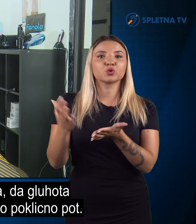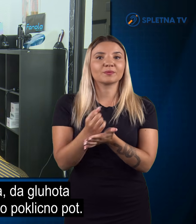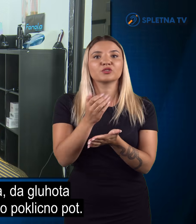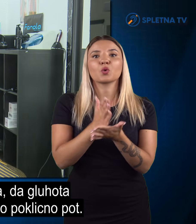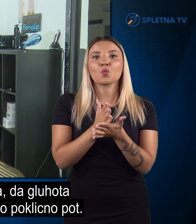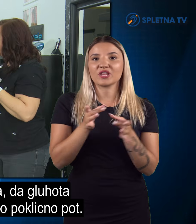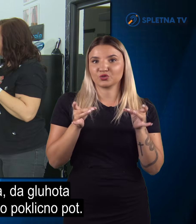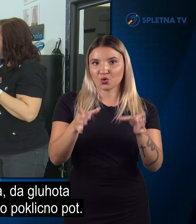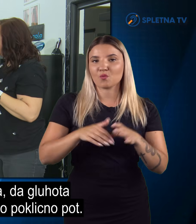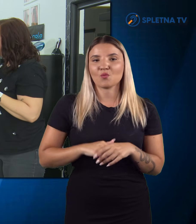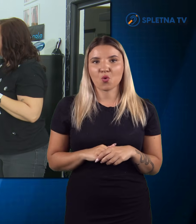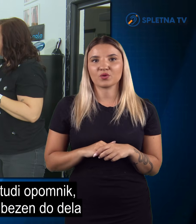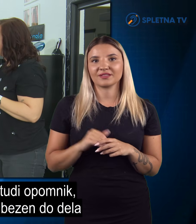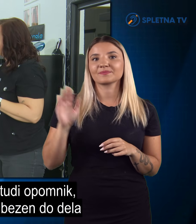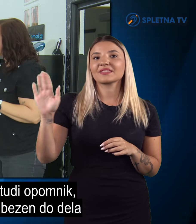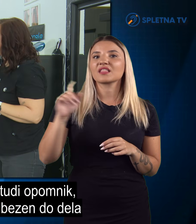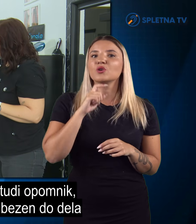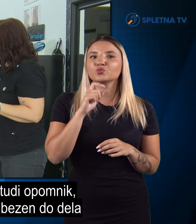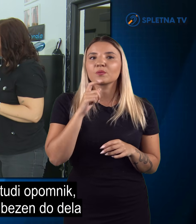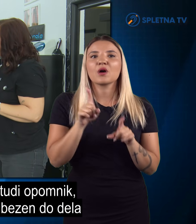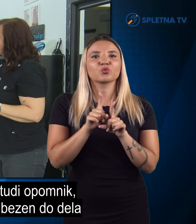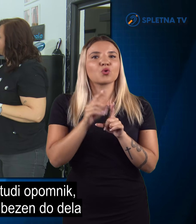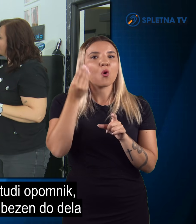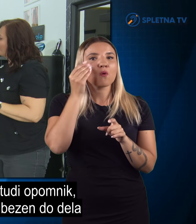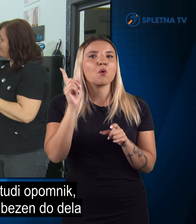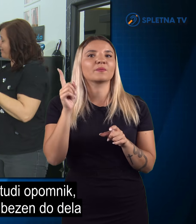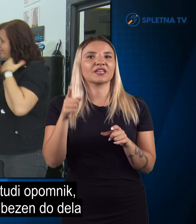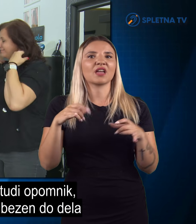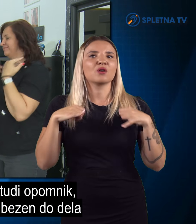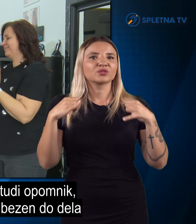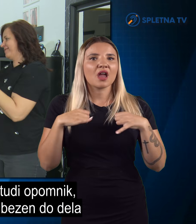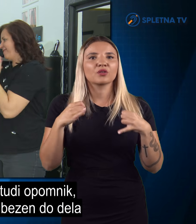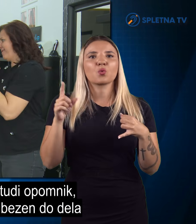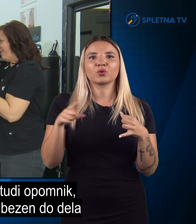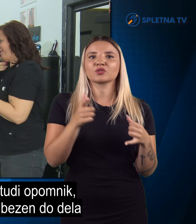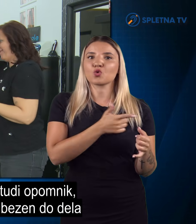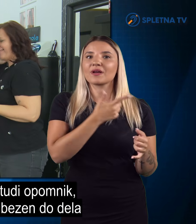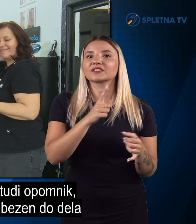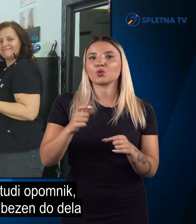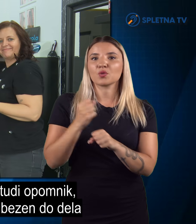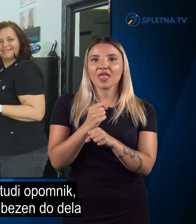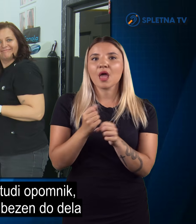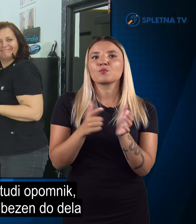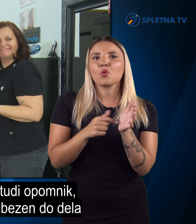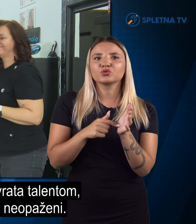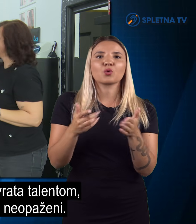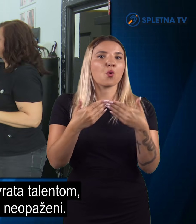za uspešno poklicno pot. Njena zgodba je tudi opomnik, da vztrajnost in ljubezen do